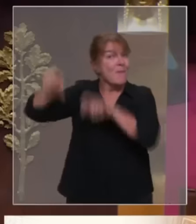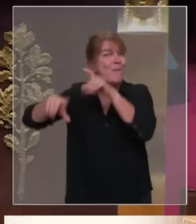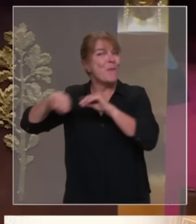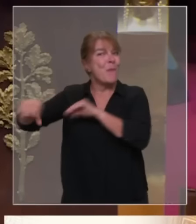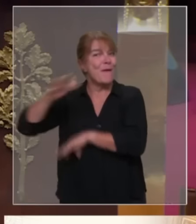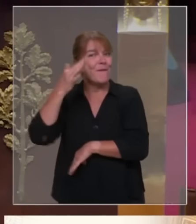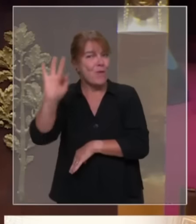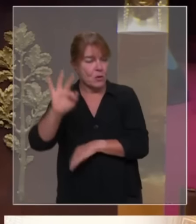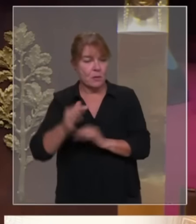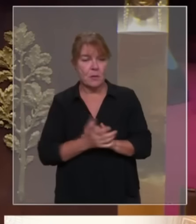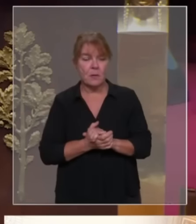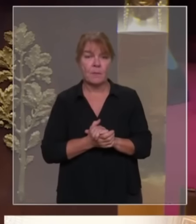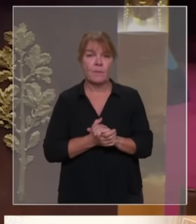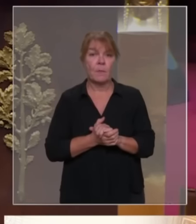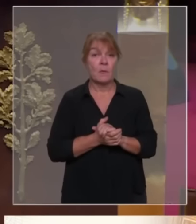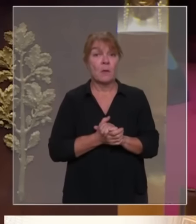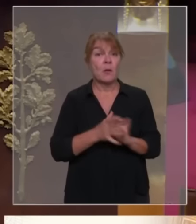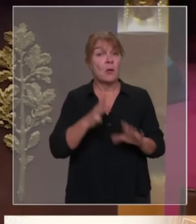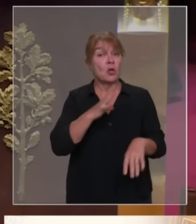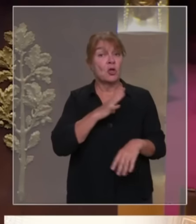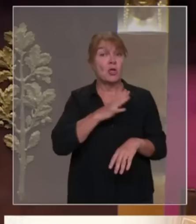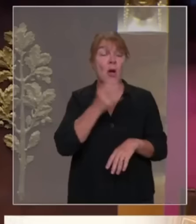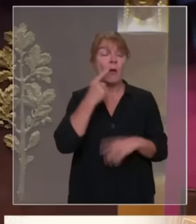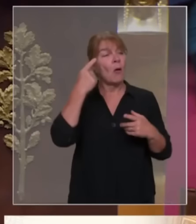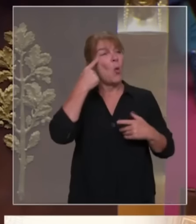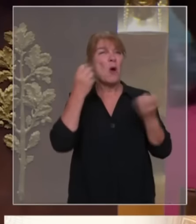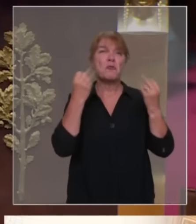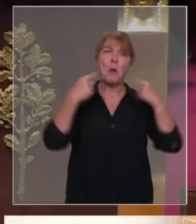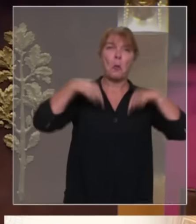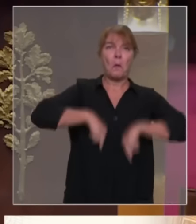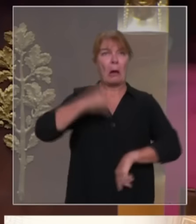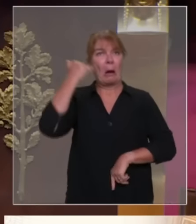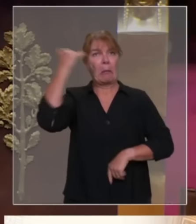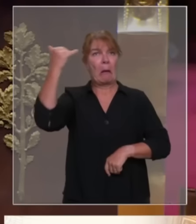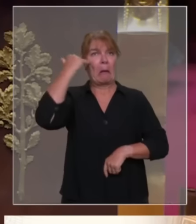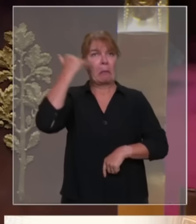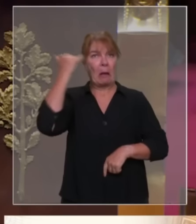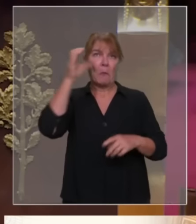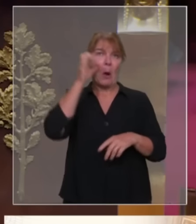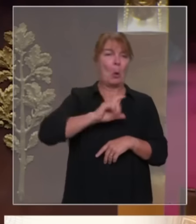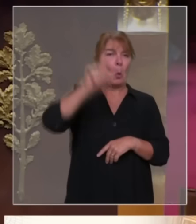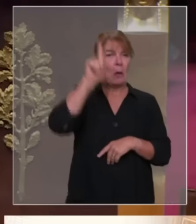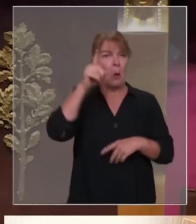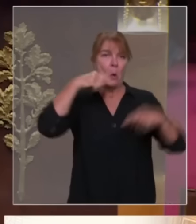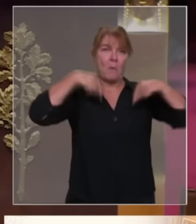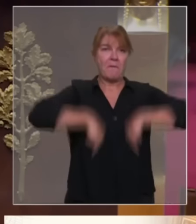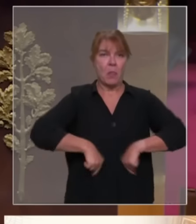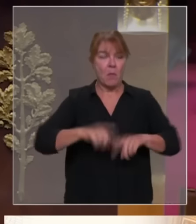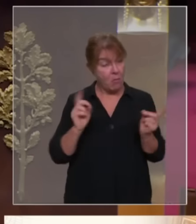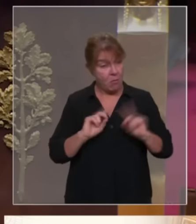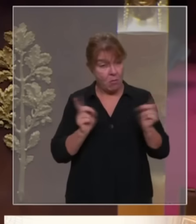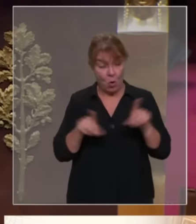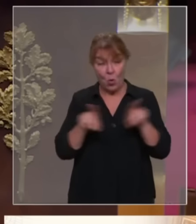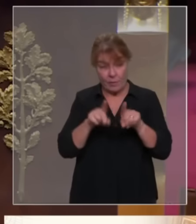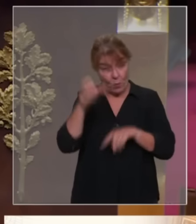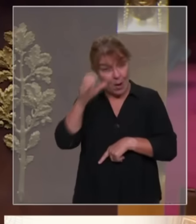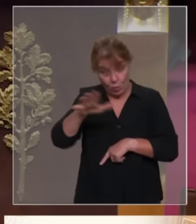Je n'ai jamais pensé que les bonnes idées tombaient toujours d'en haut et qu'il fallait écouter les gens sur le